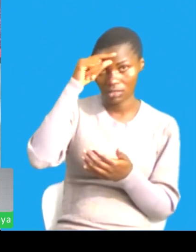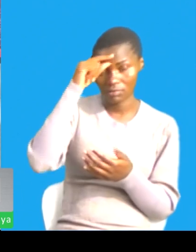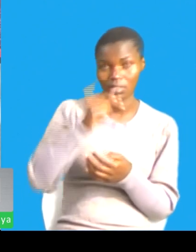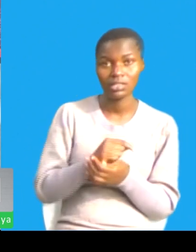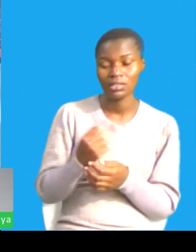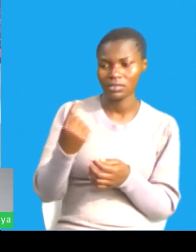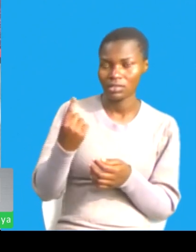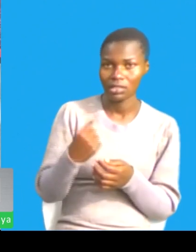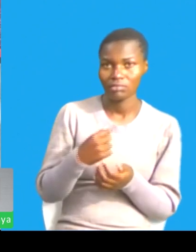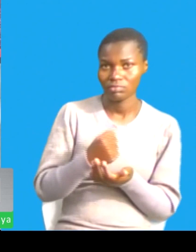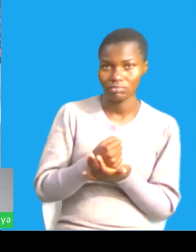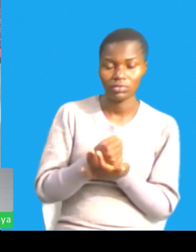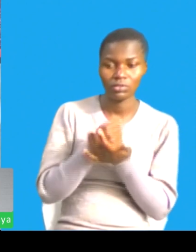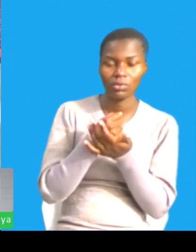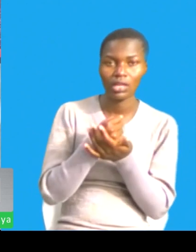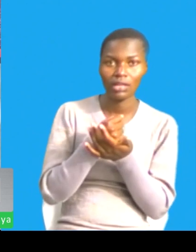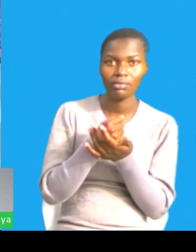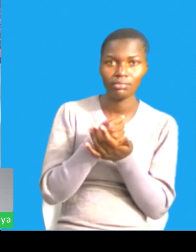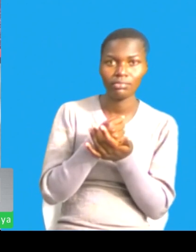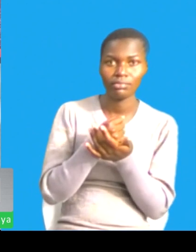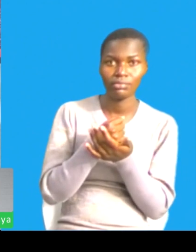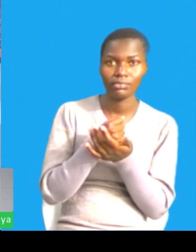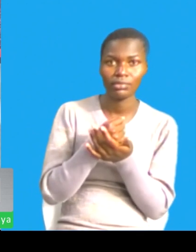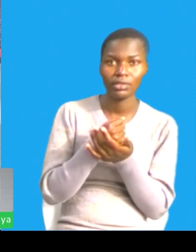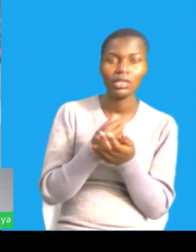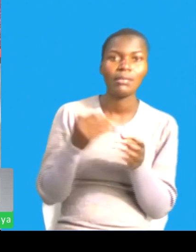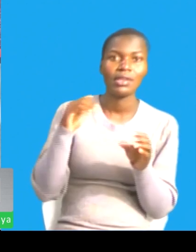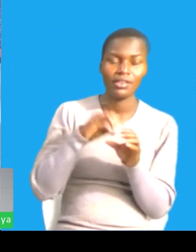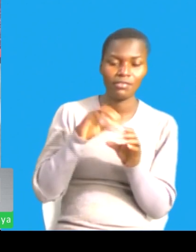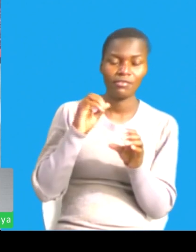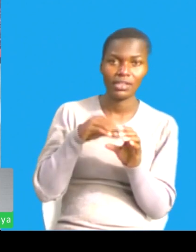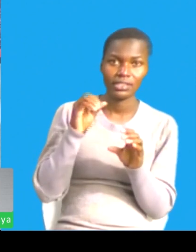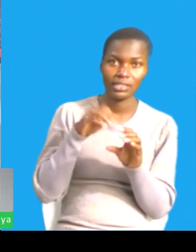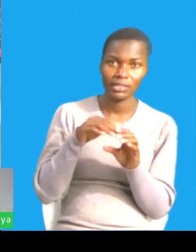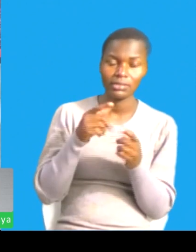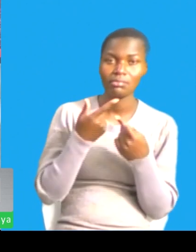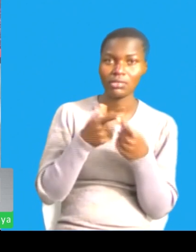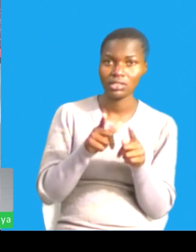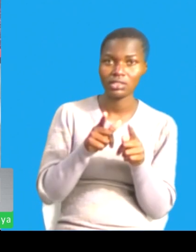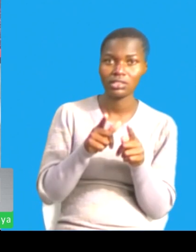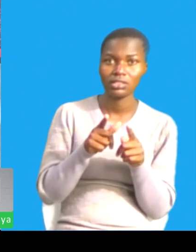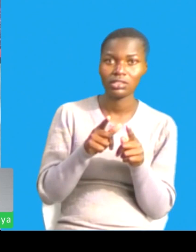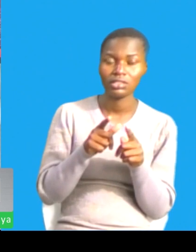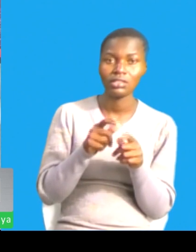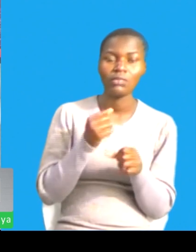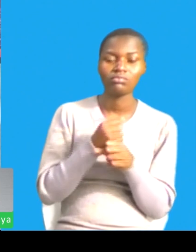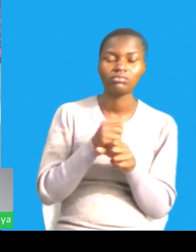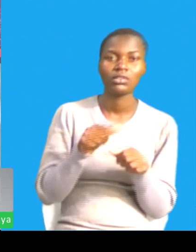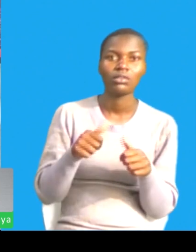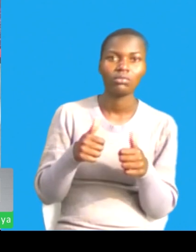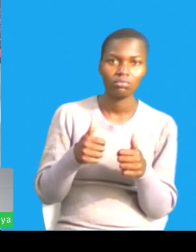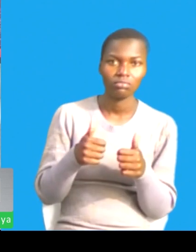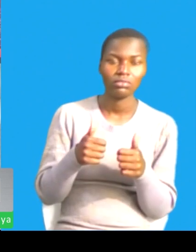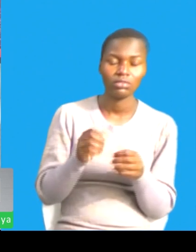Walikuja kusaidia ile inaitwa strategic investors Right. But ni kama haikufanyika vile walitaka kabisa. Telcom bado haijafika